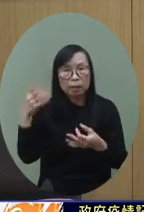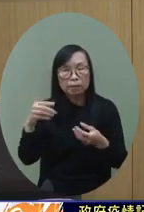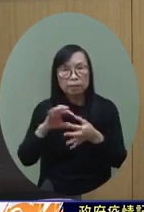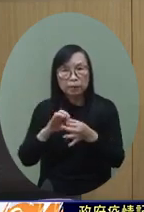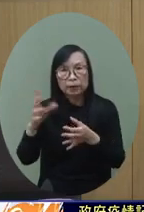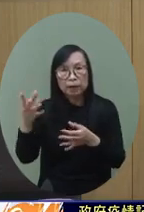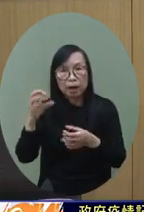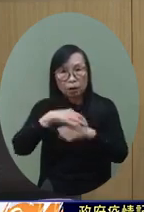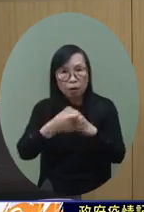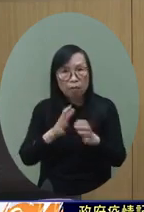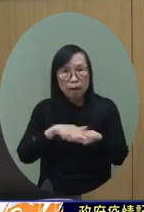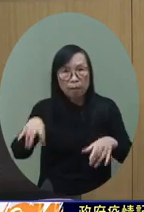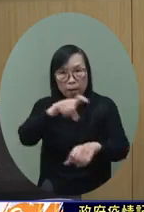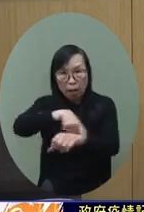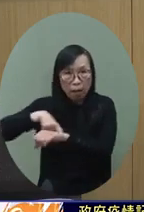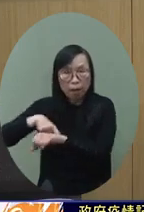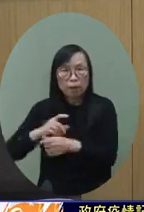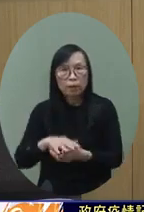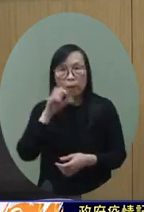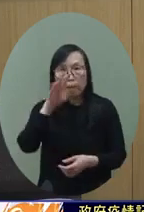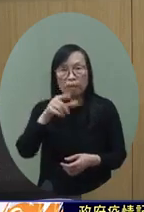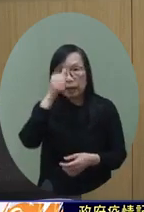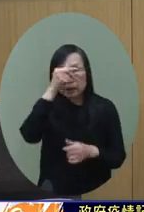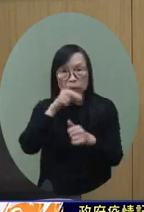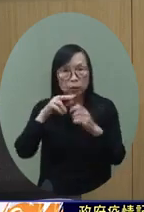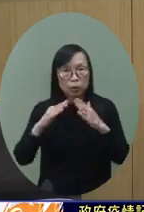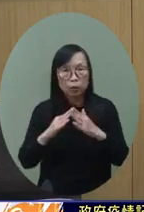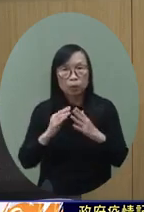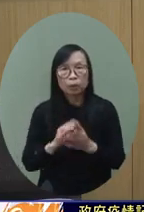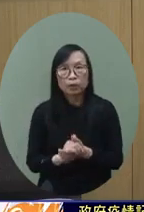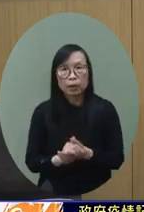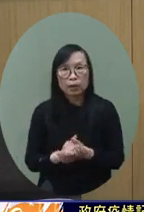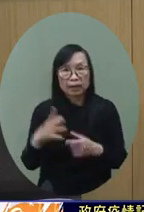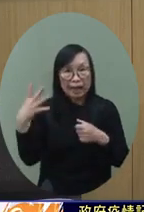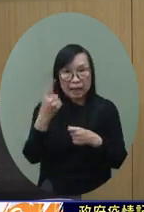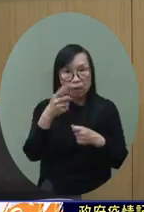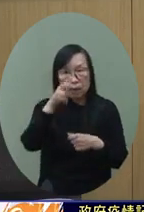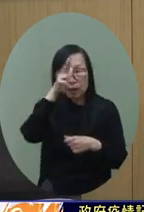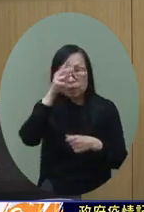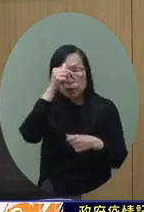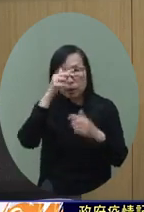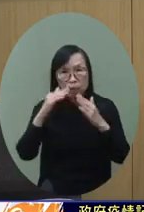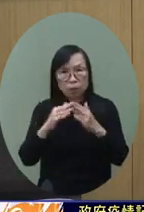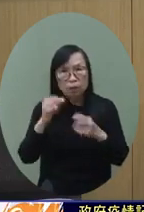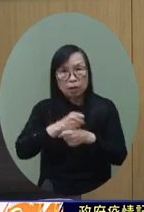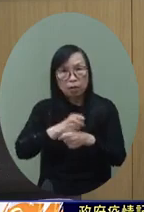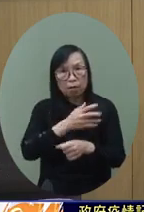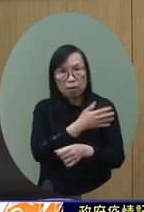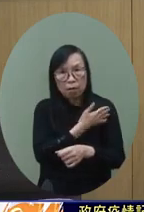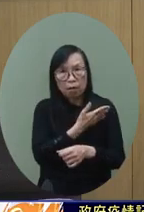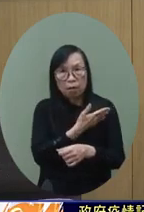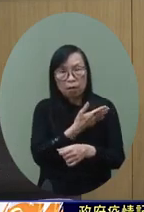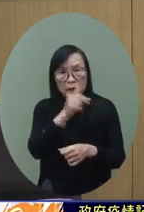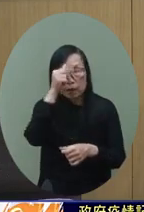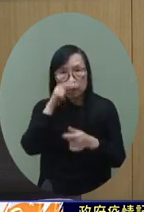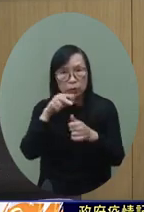嘅罪名咧就被捕。我想問翻醫管局對於即係第一位公立醫院嘅員工。第一個醫